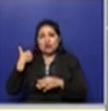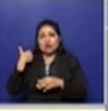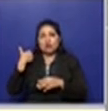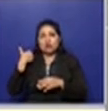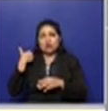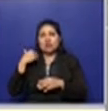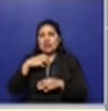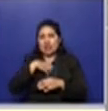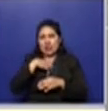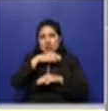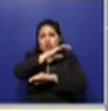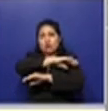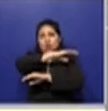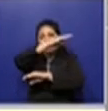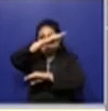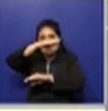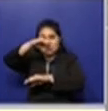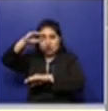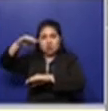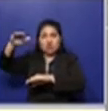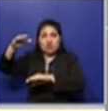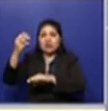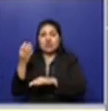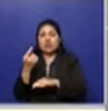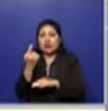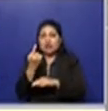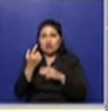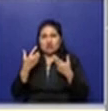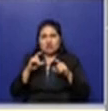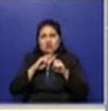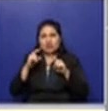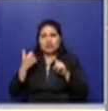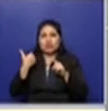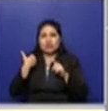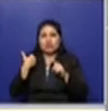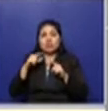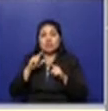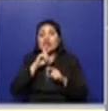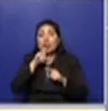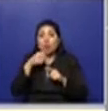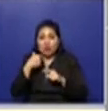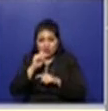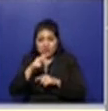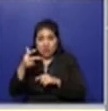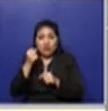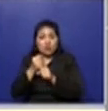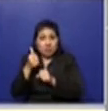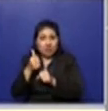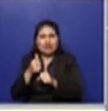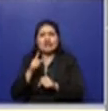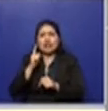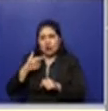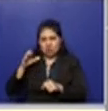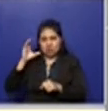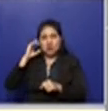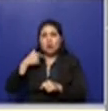ขาขึ้นอย่างเดียวซึ่งอันนี้เนี่ยถามว่าในสถานะที่เป็นไทย PBS เนี่ยทำได้ไหมเราก็เชื่อว่าท่านทำได้นะ